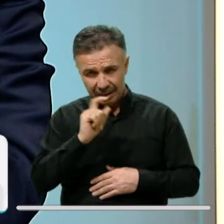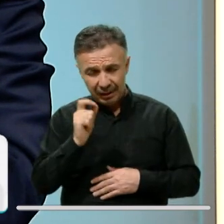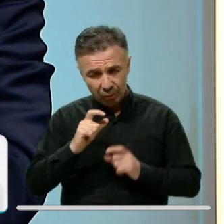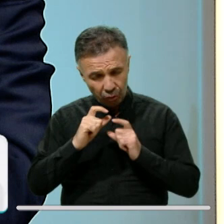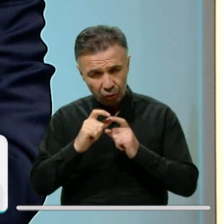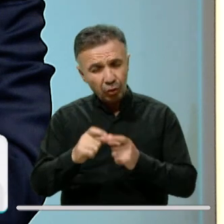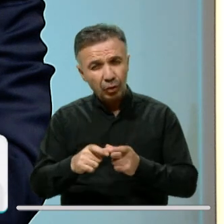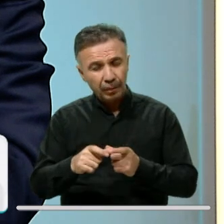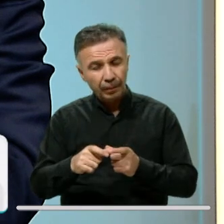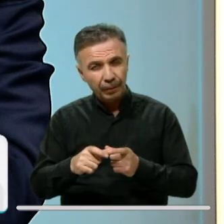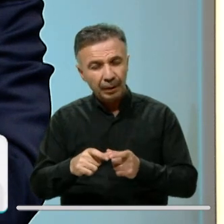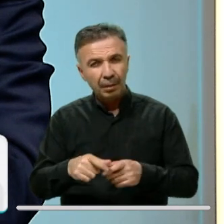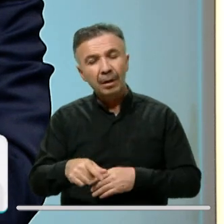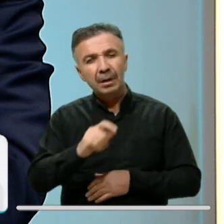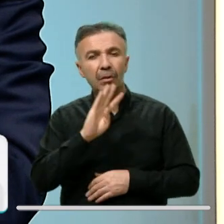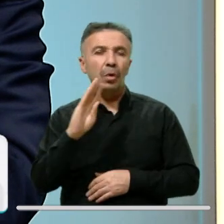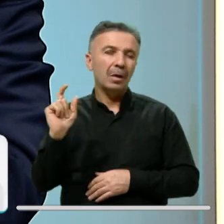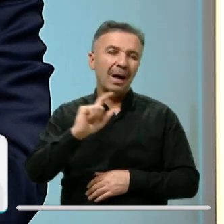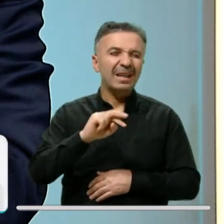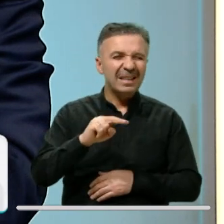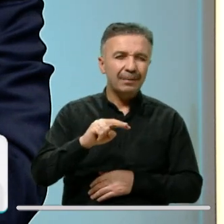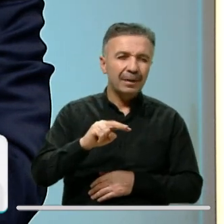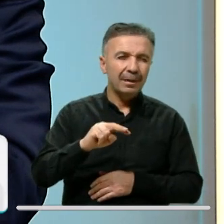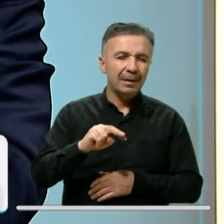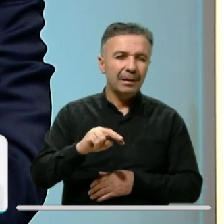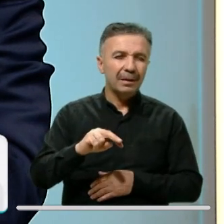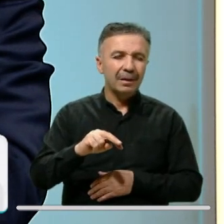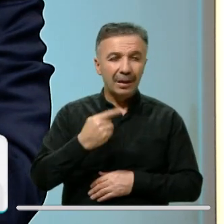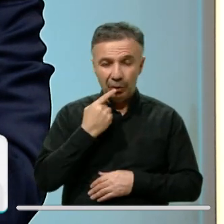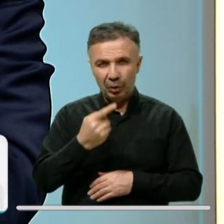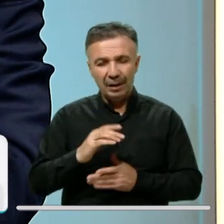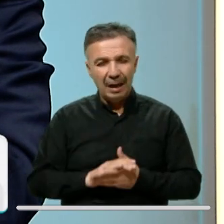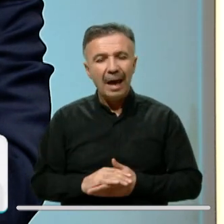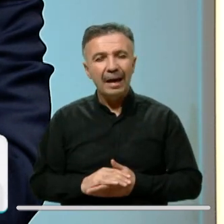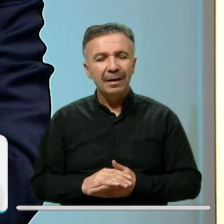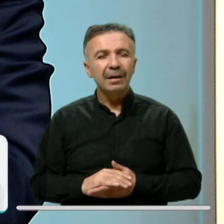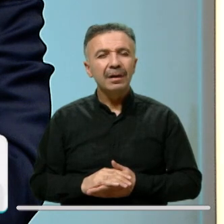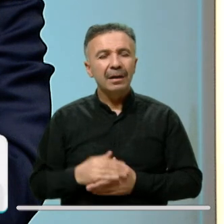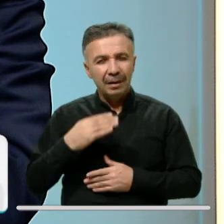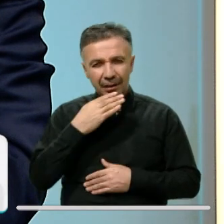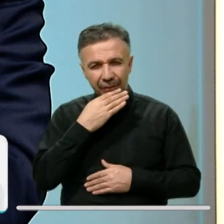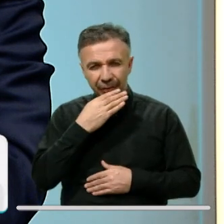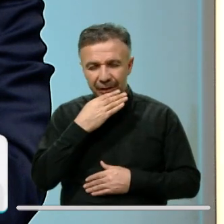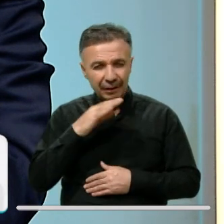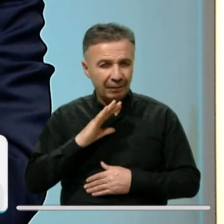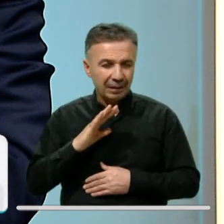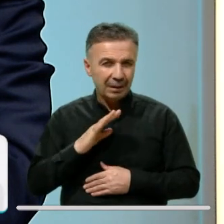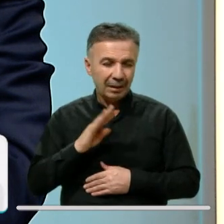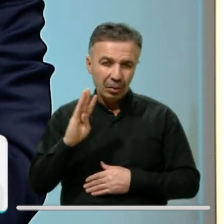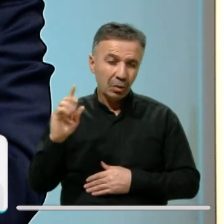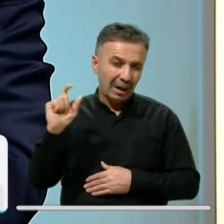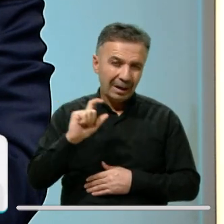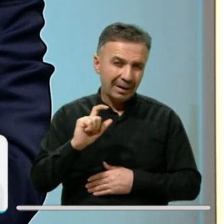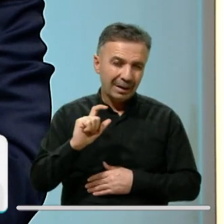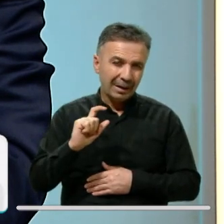zaman 4 ay gibi bir rakam telaffuz ediyorlar. Dolayısıyla eğer imkanlar varsa bu bizim için bir ölçü